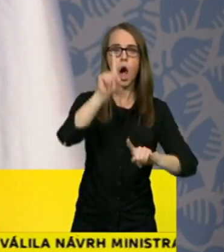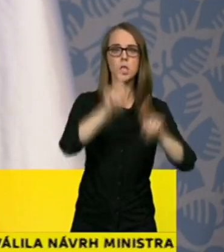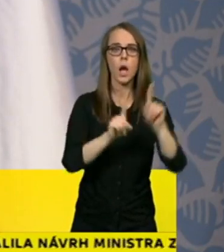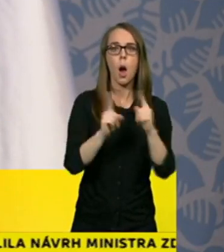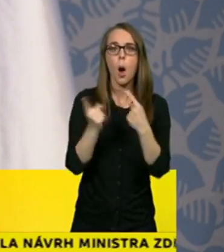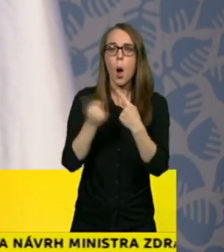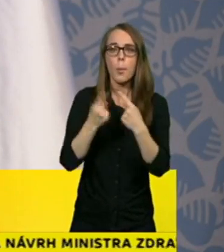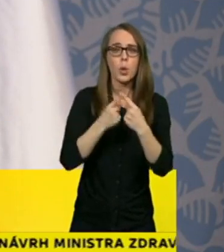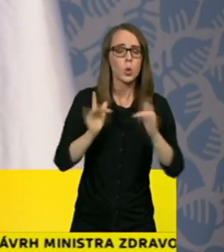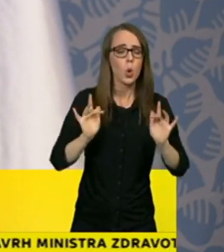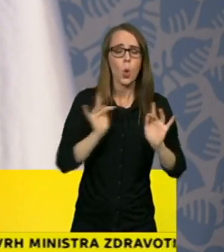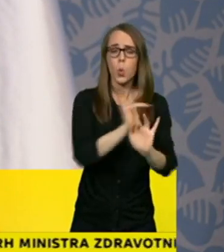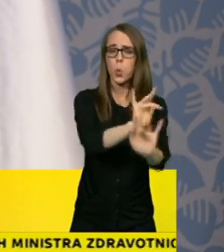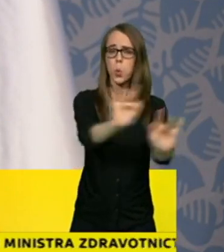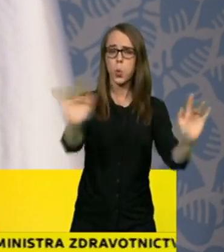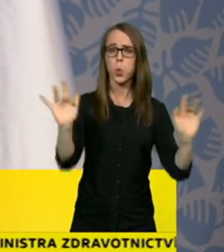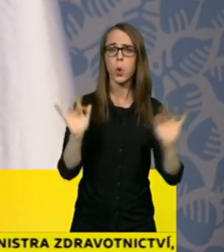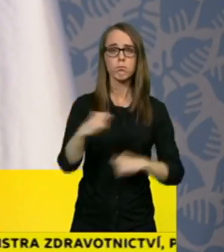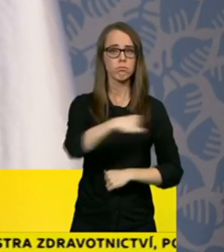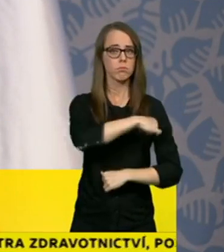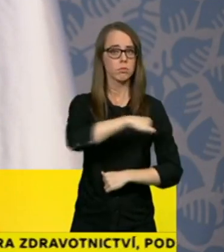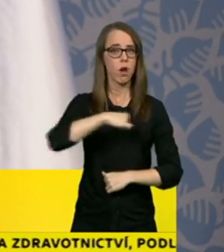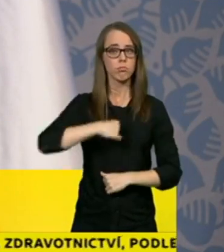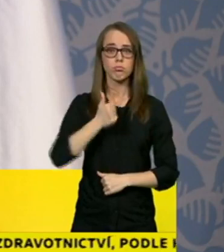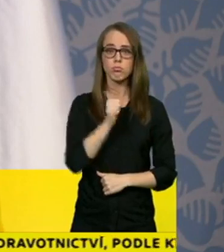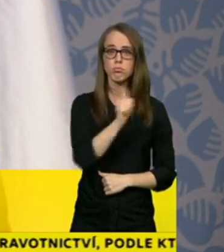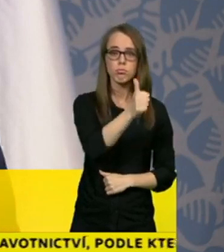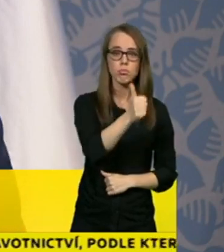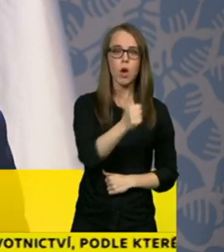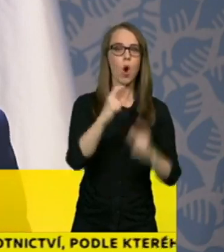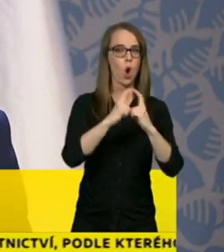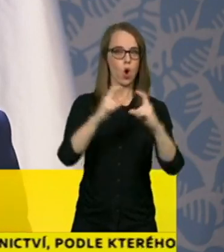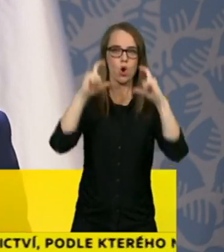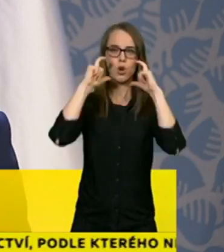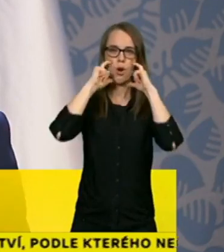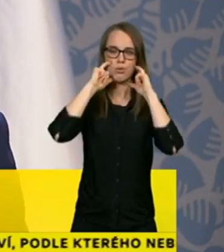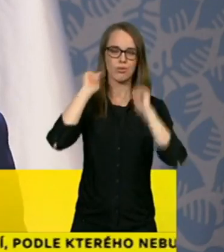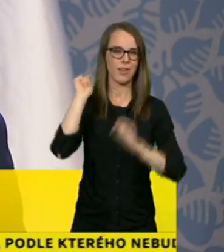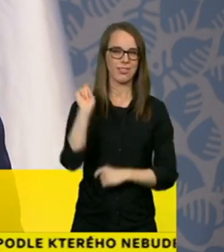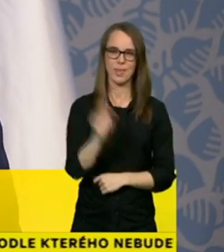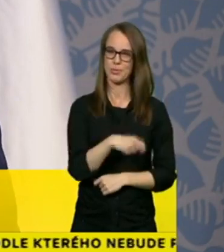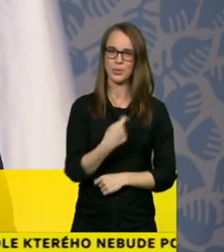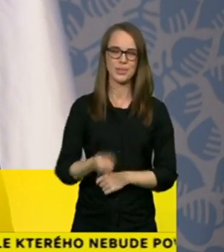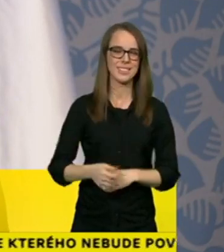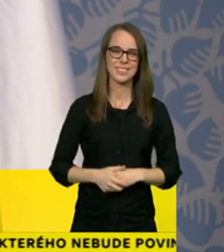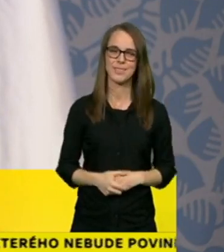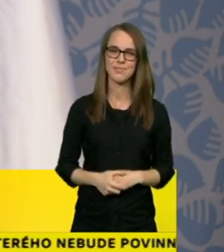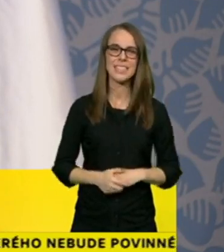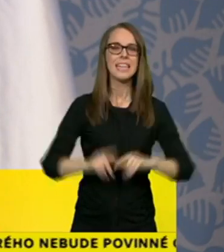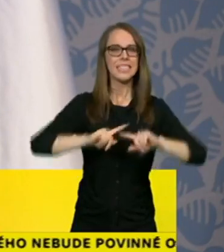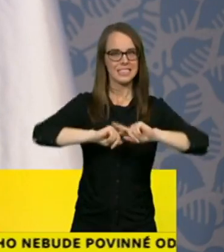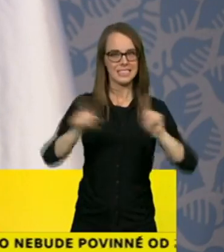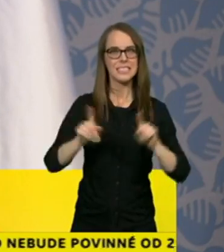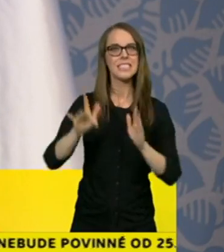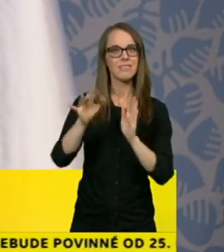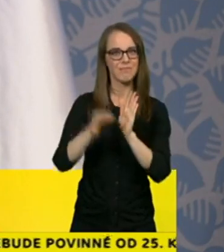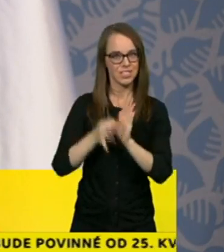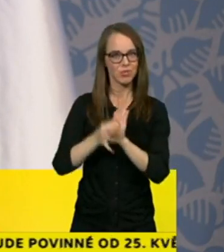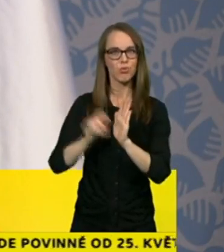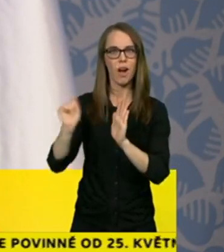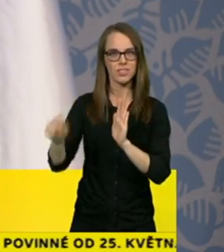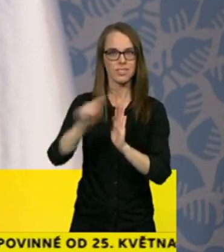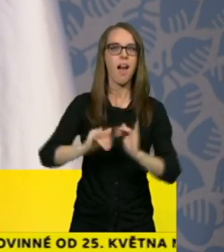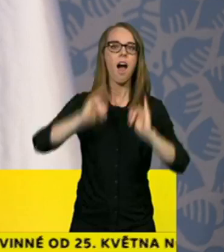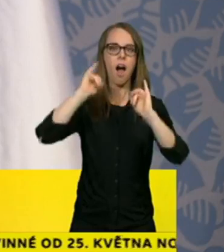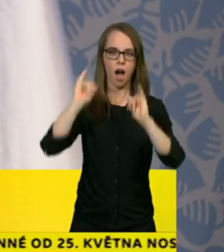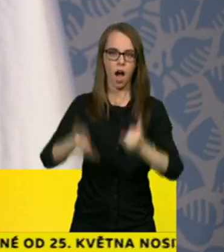blízké vzdálenosti kolem nich, v takovém případě tedy nebudou muset již nosit roušku, ve všech ostatních případech ano.